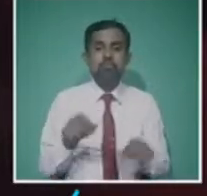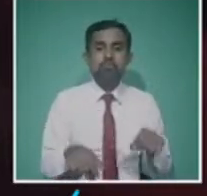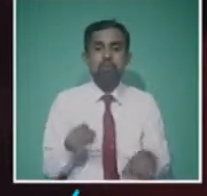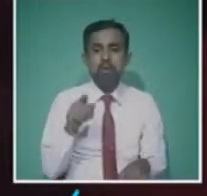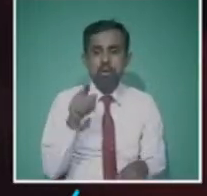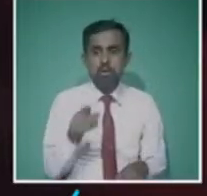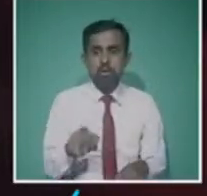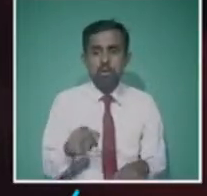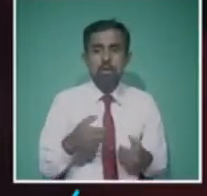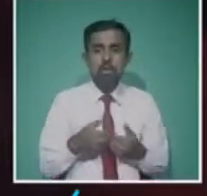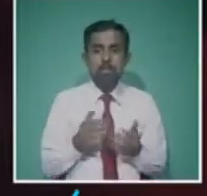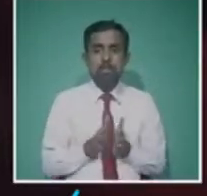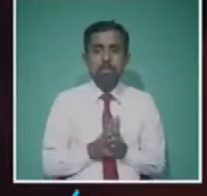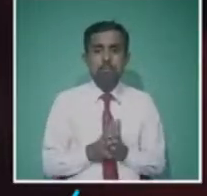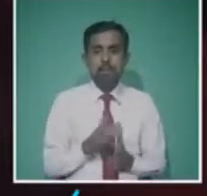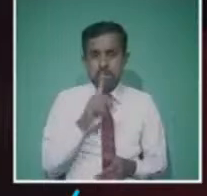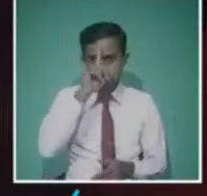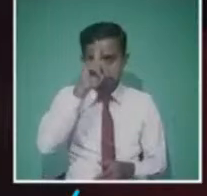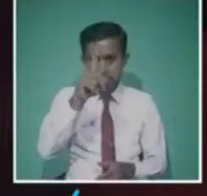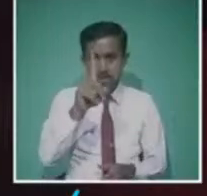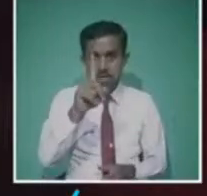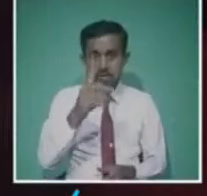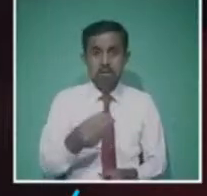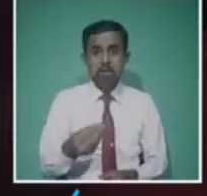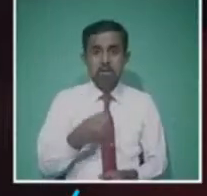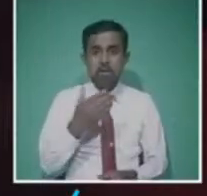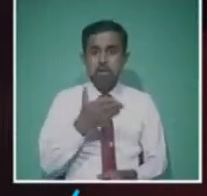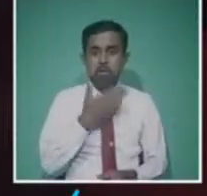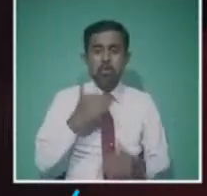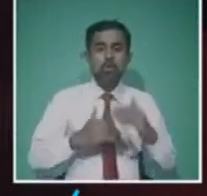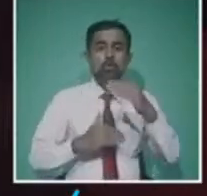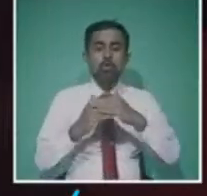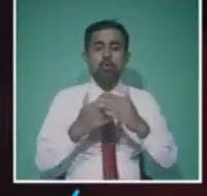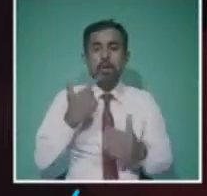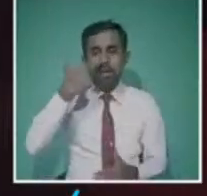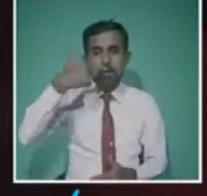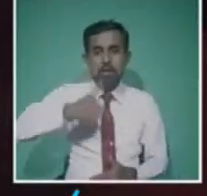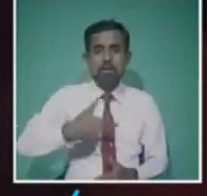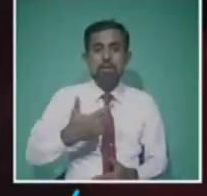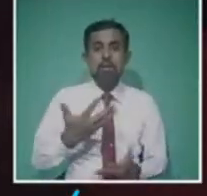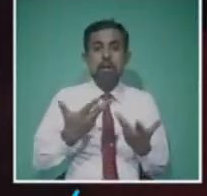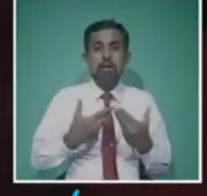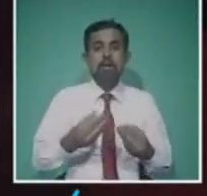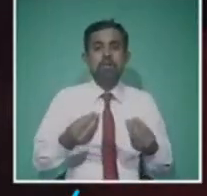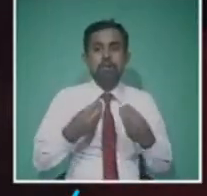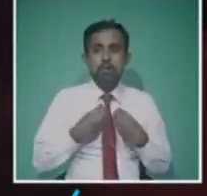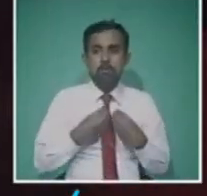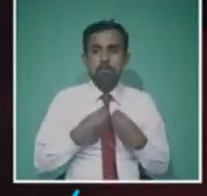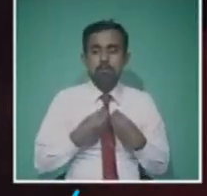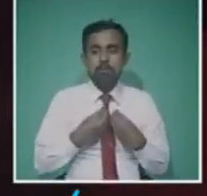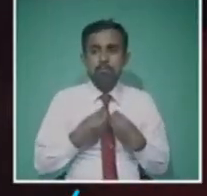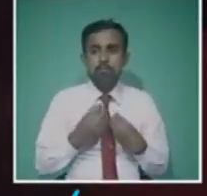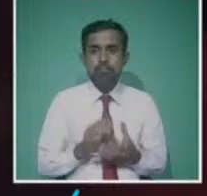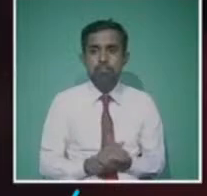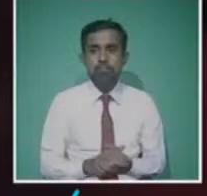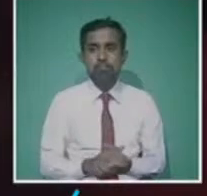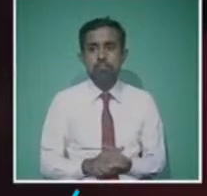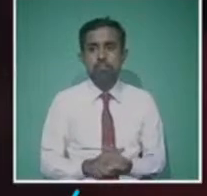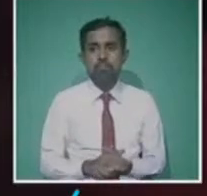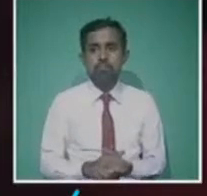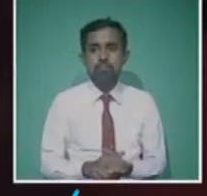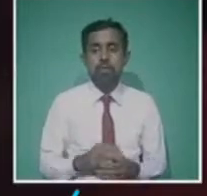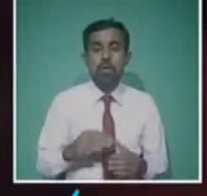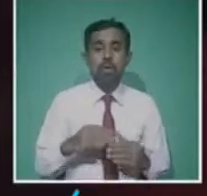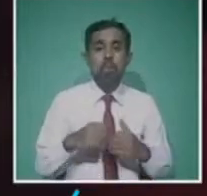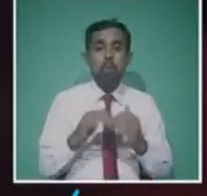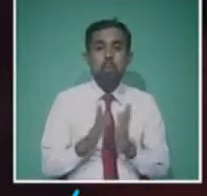purawasyanta tamange satiyakara laba gata haki uparima indana pramanayak laba dimata katayutu karala tiyenne e wageema visheshayenma